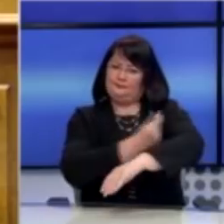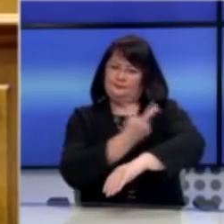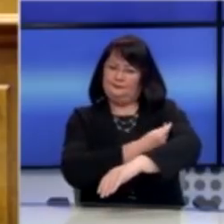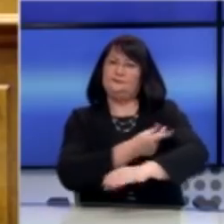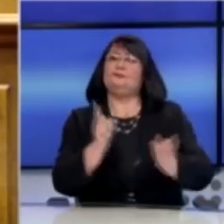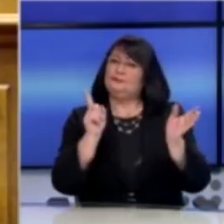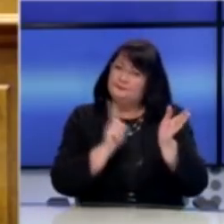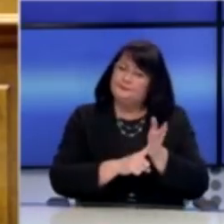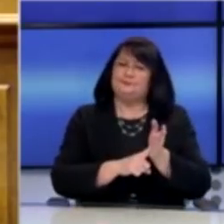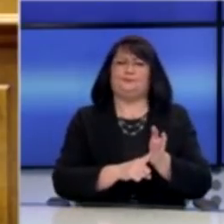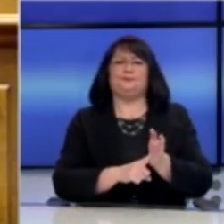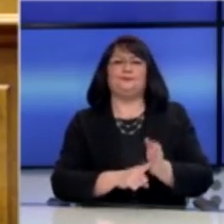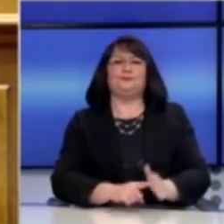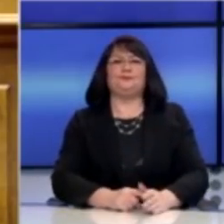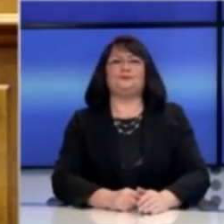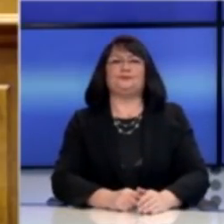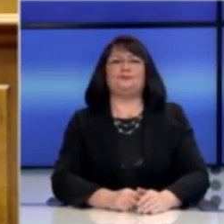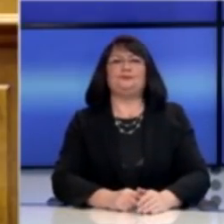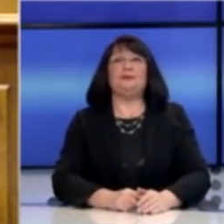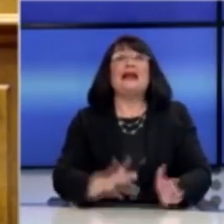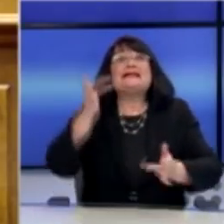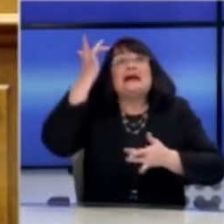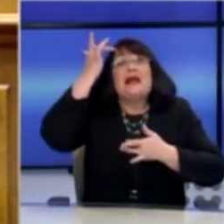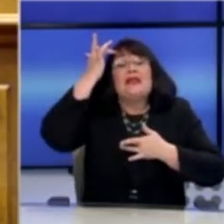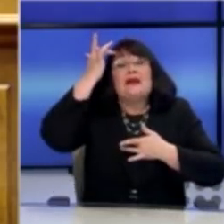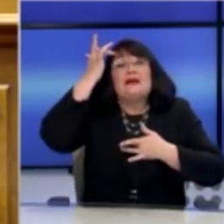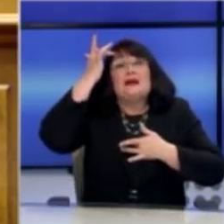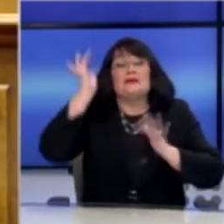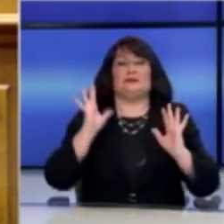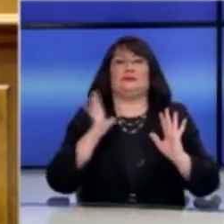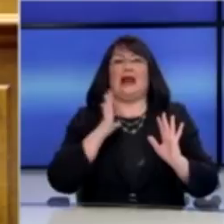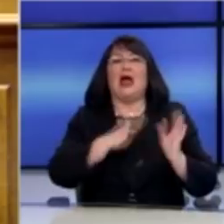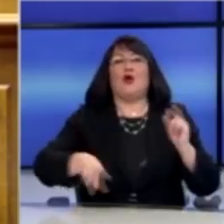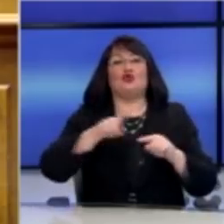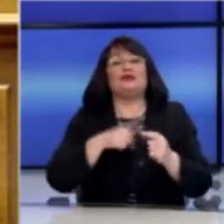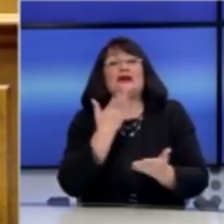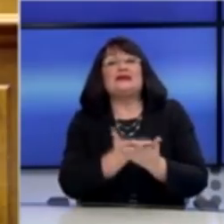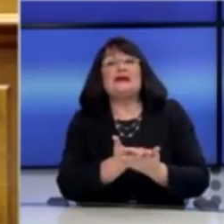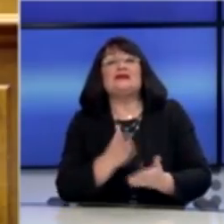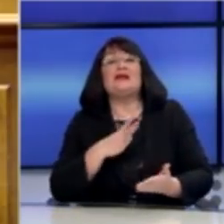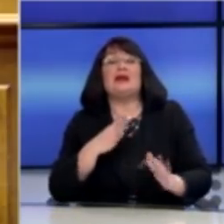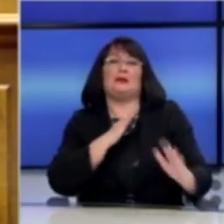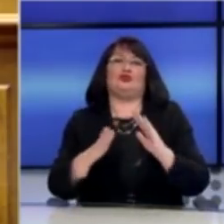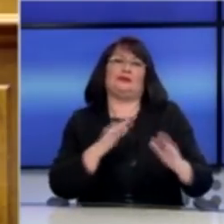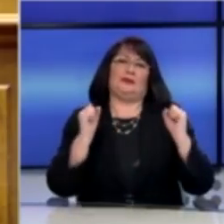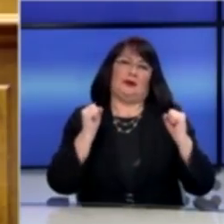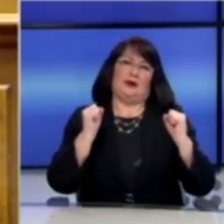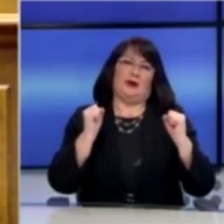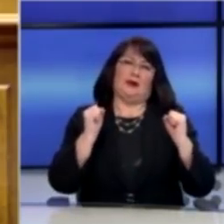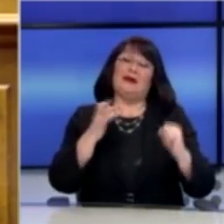εμβολιασμός πρέπει να αποτελέσει συνειδητή πράξη και απαίτηση του ελληνικού λαού για να προστατέψει την υγεία